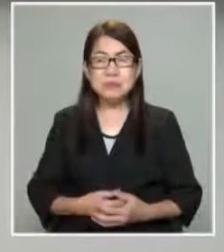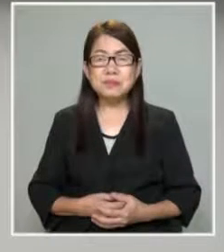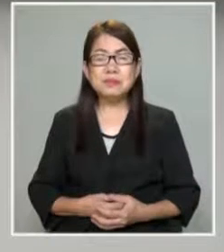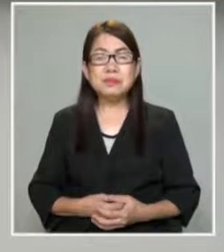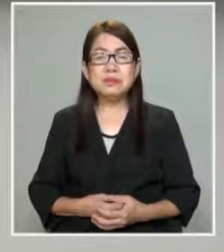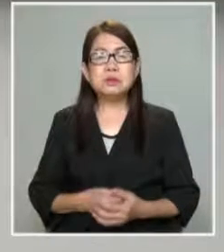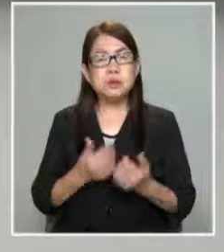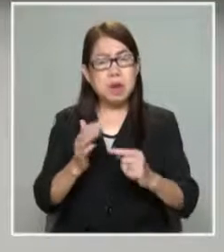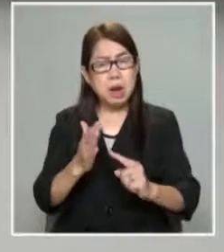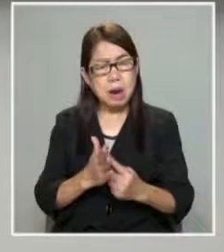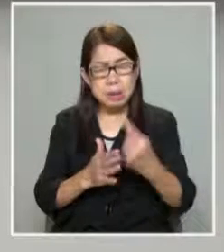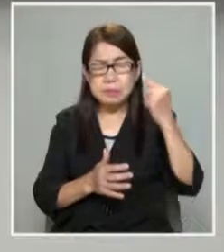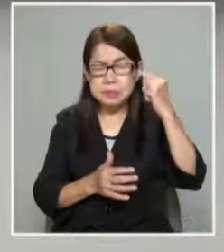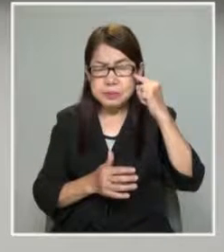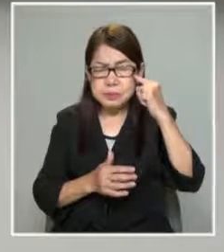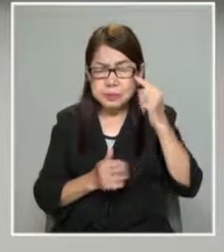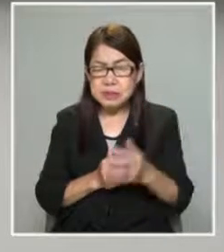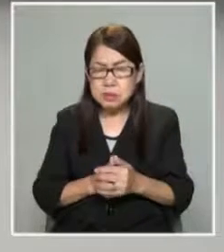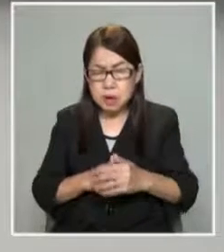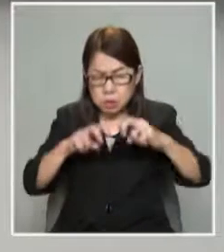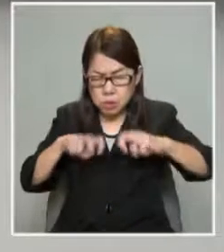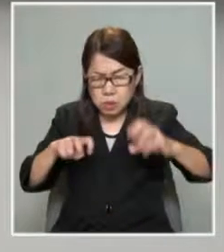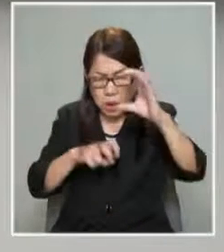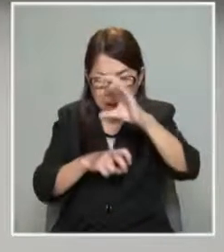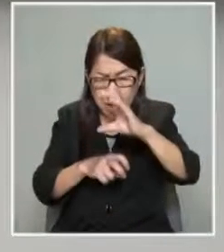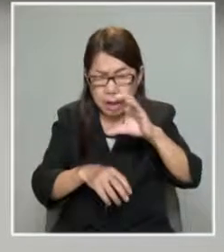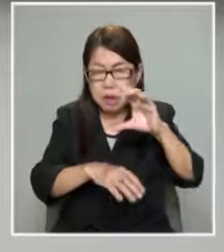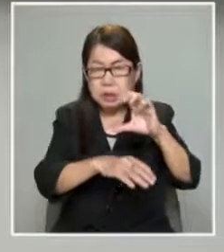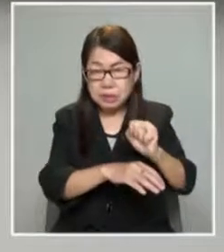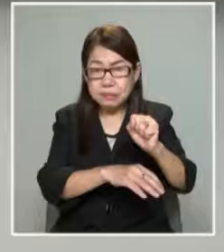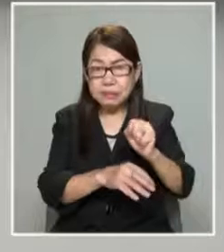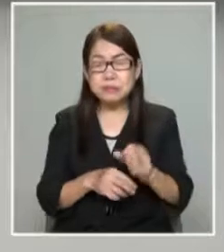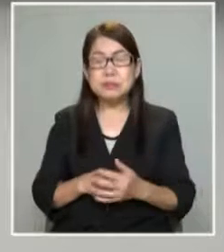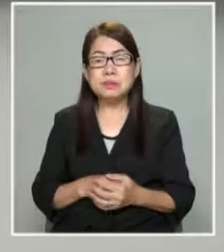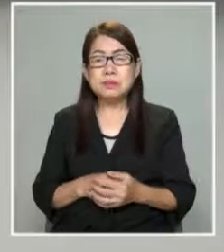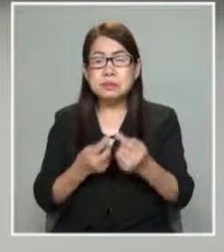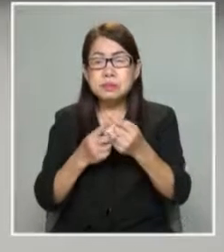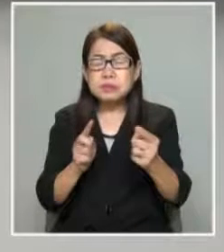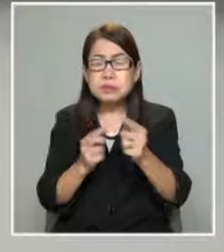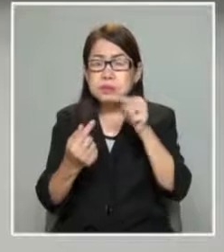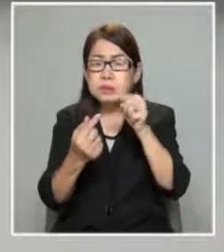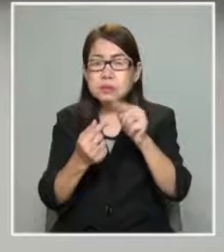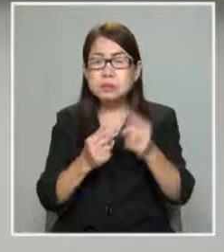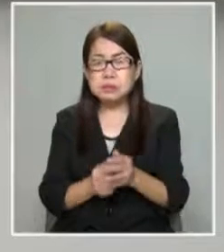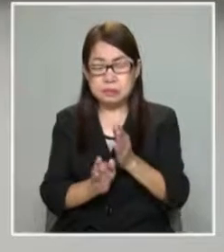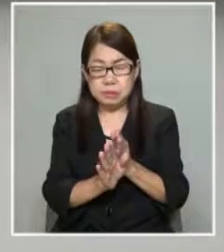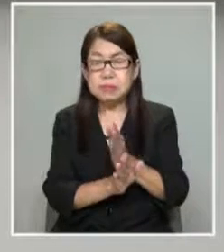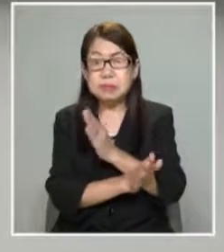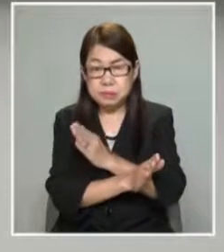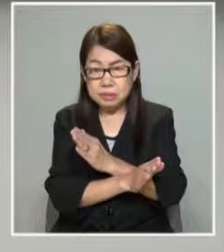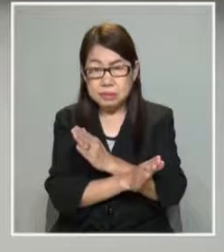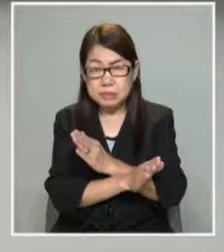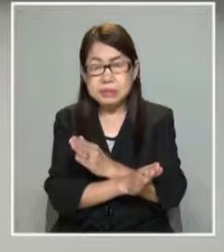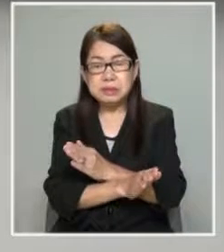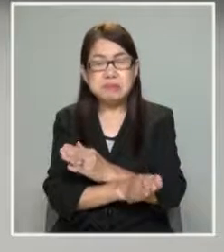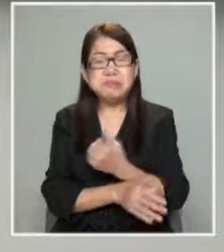เริ่มจะมีแสงสว่างที่ปลายอุโมงค์แล้วสำหรับคดีของน้องปอนนะคะแต่ในกรณีของเรื่องที่ก่อนหน้านี้ค่ะมีการ